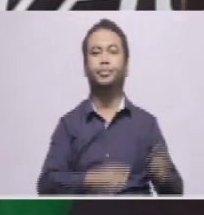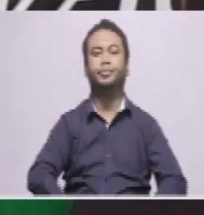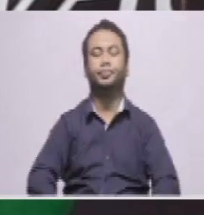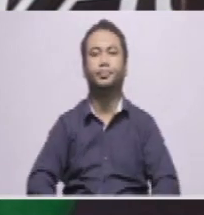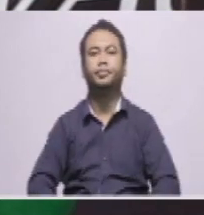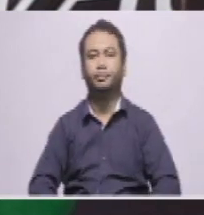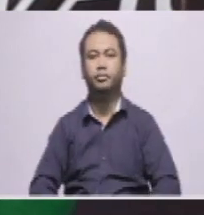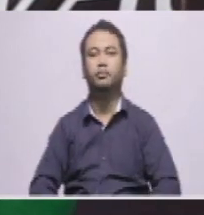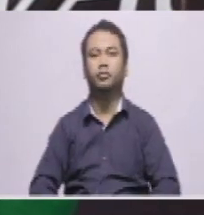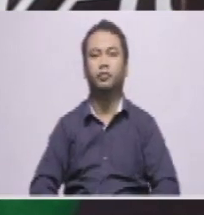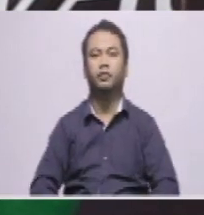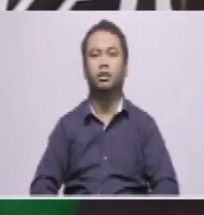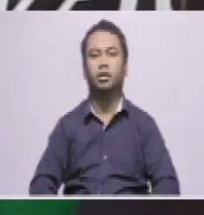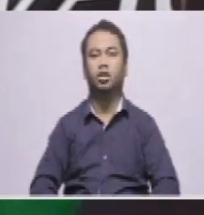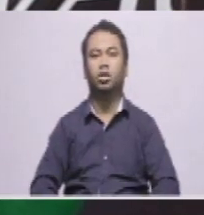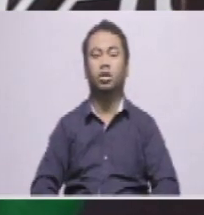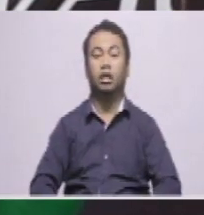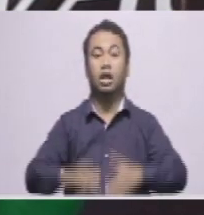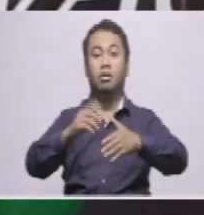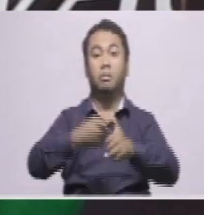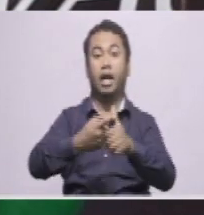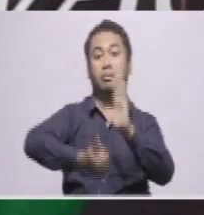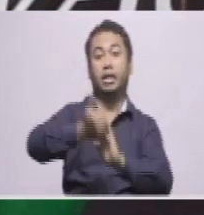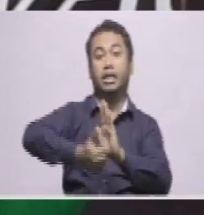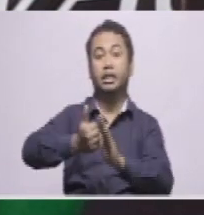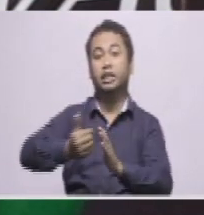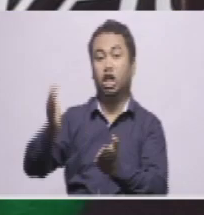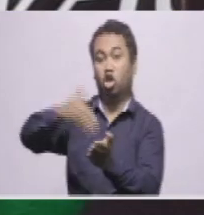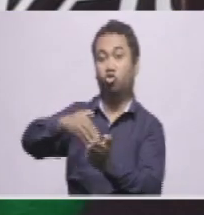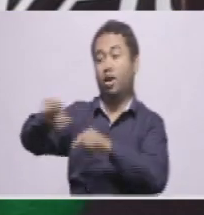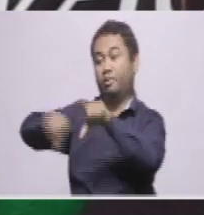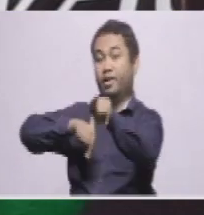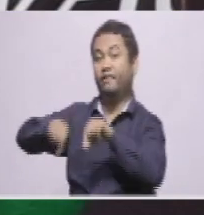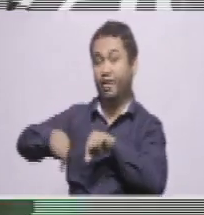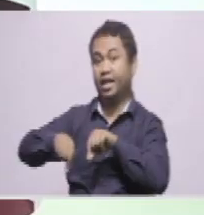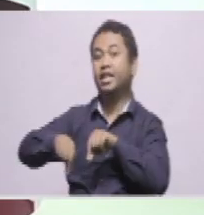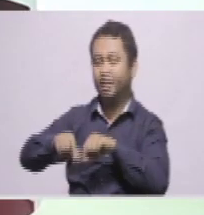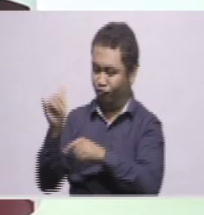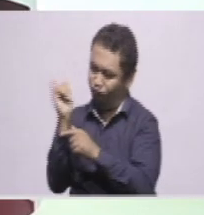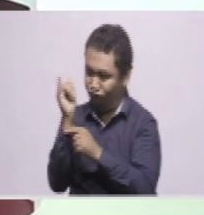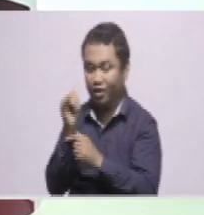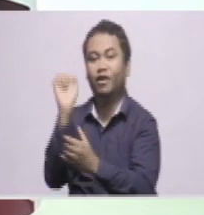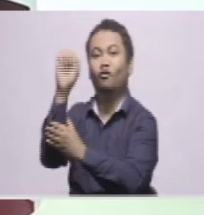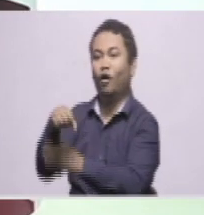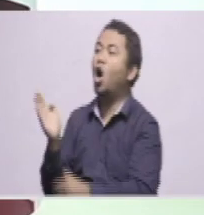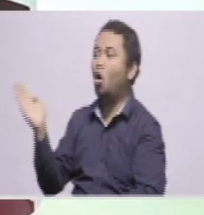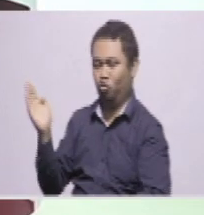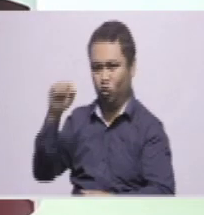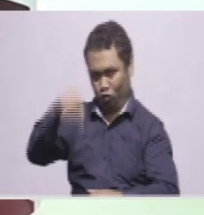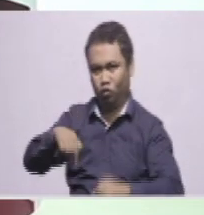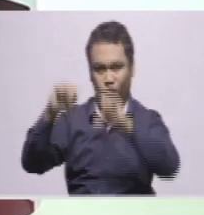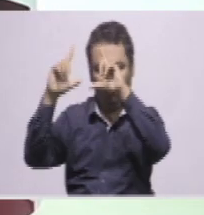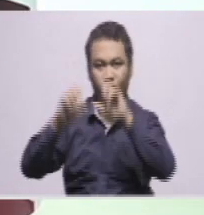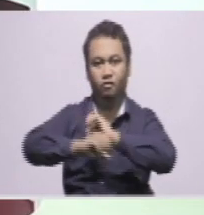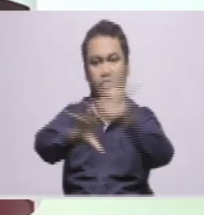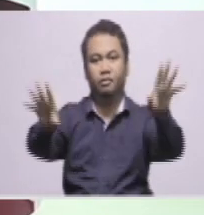Fa efa voninao ary ny vaovao mirakitra ny fandatsahambato nataon'ny Premier Ministra lehiben'ny governemanta teny amin'ny INFA Androibe